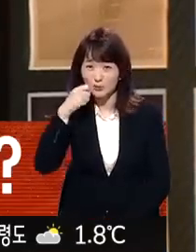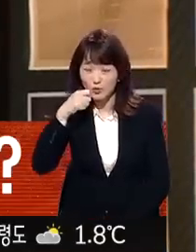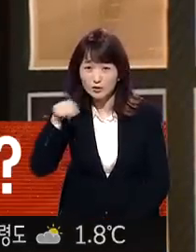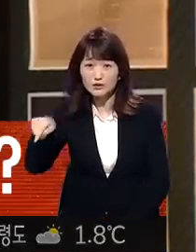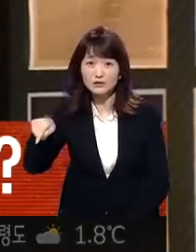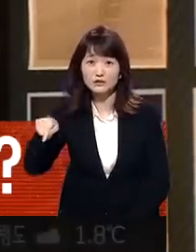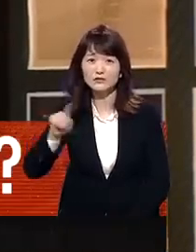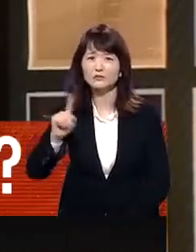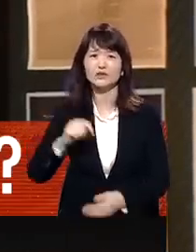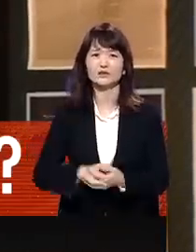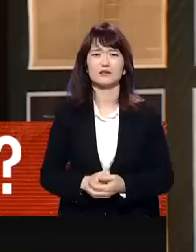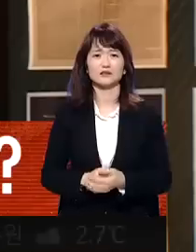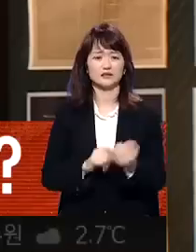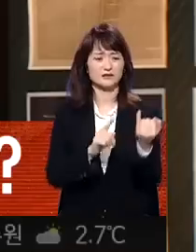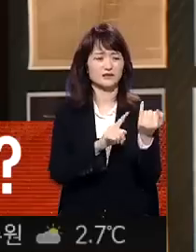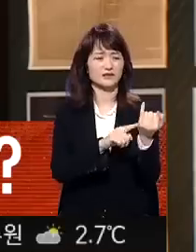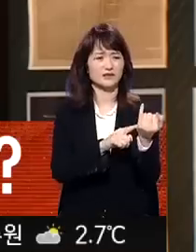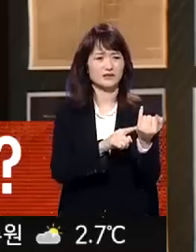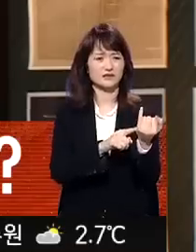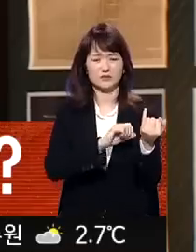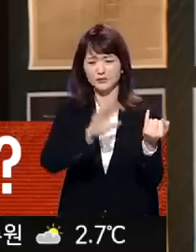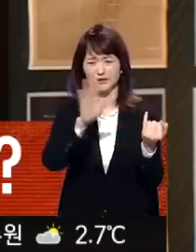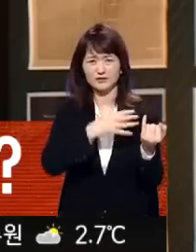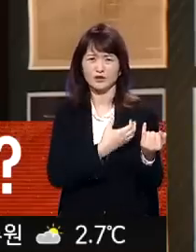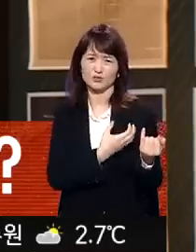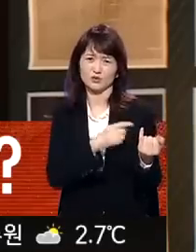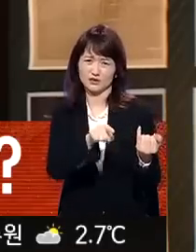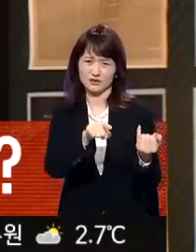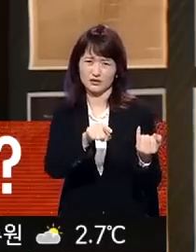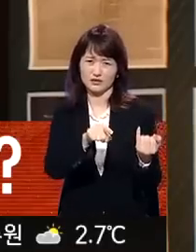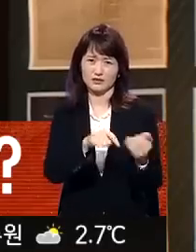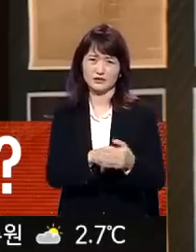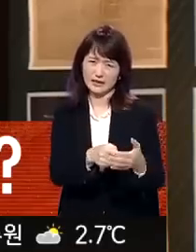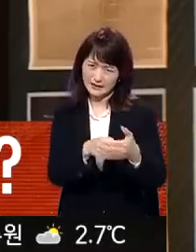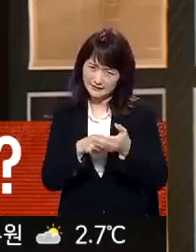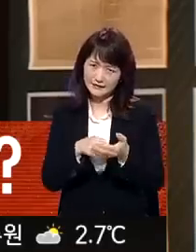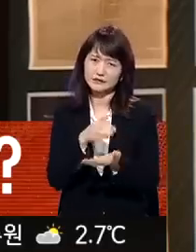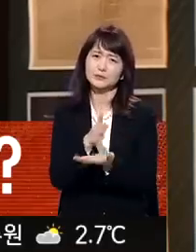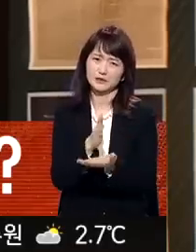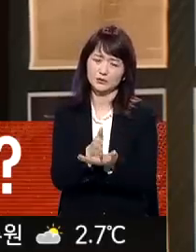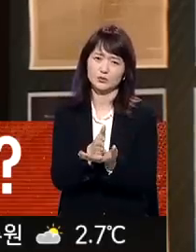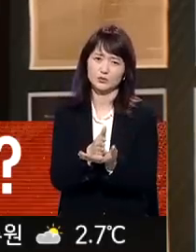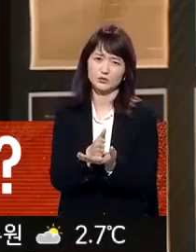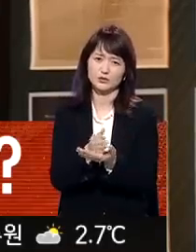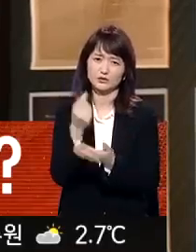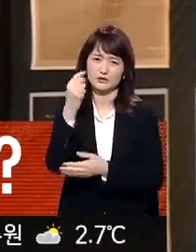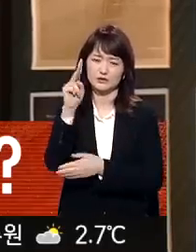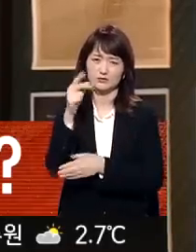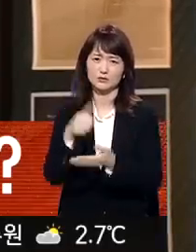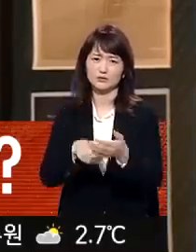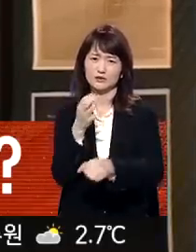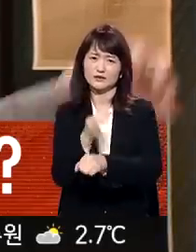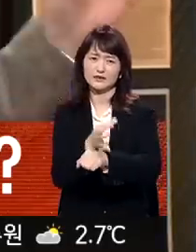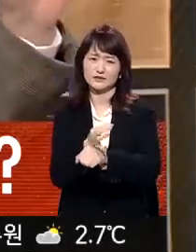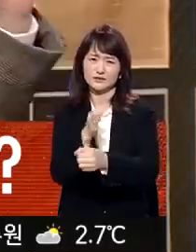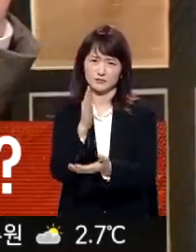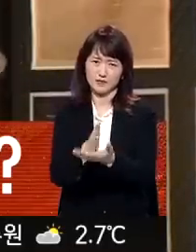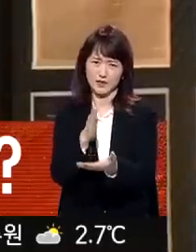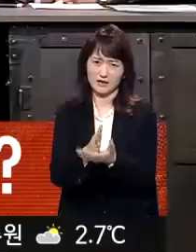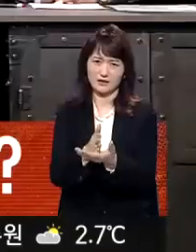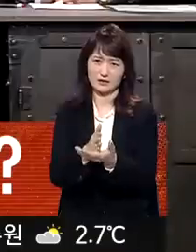그거. 당신이 안 버린 우유였잖아. 제발 그런 걸로 알뜰한 척 하지 말고 홈쇼핑이나 좀 끊어